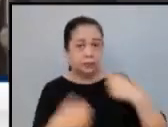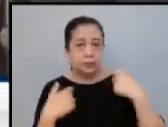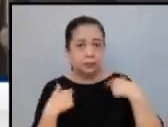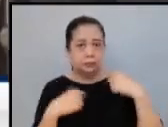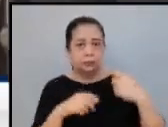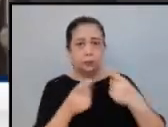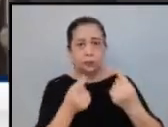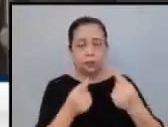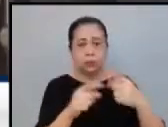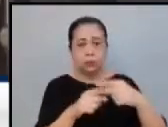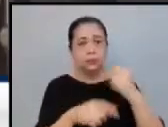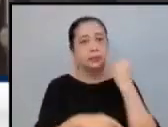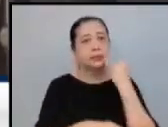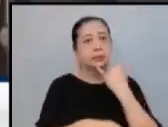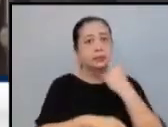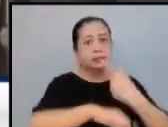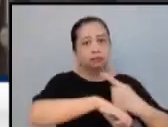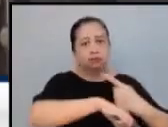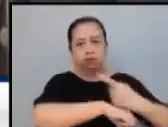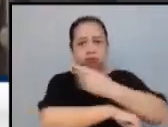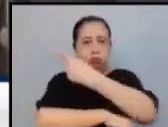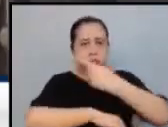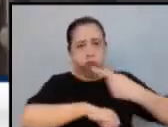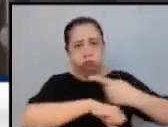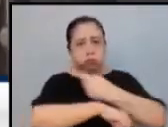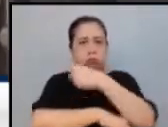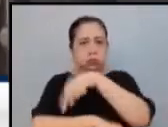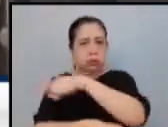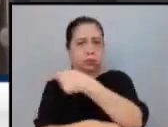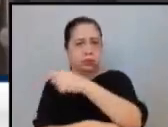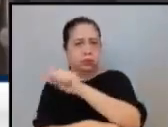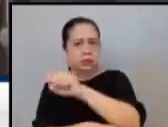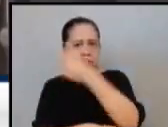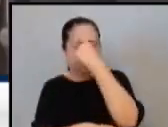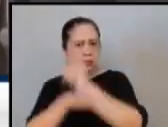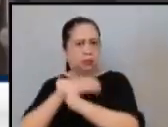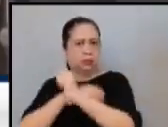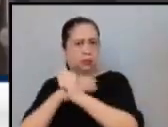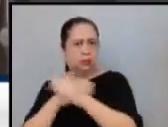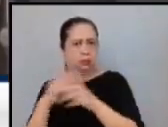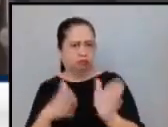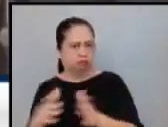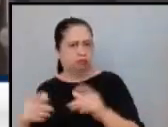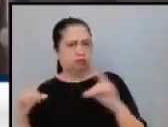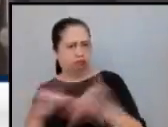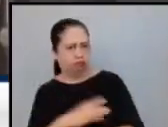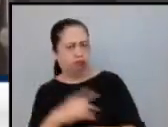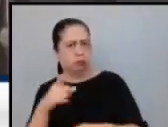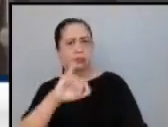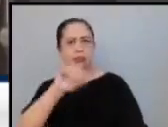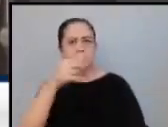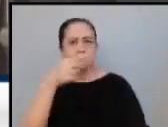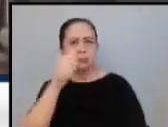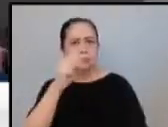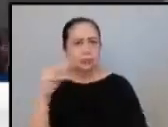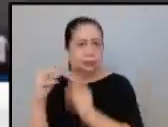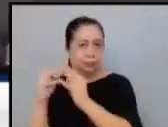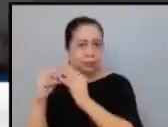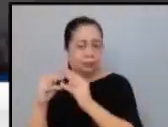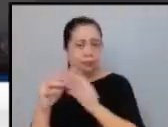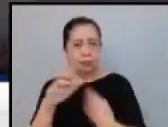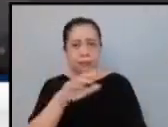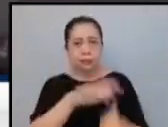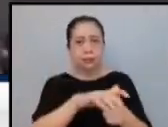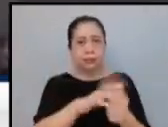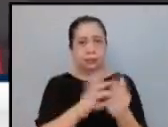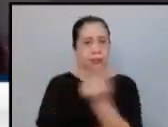ang Israel ng airstrike sa Gaza dahil sa banta ng pag-atake ng Islamic Jihad. Sumiklab ang gulo sa pagitan ng dalawang